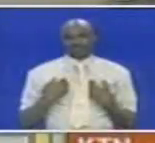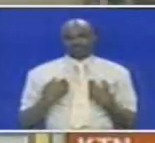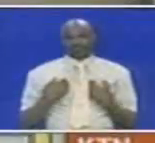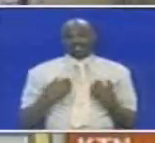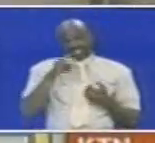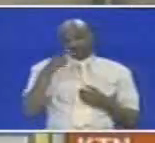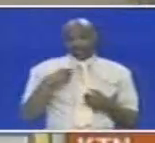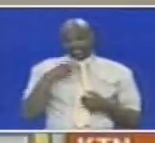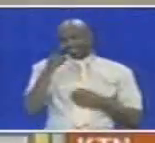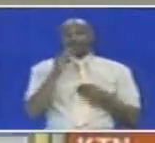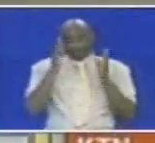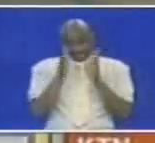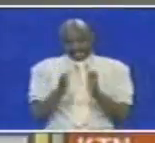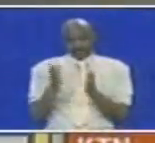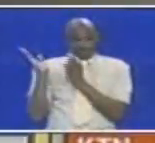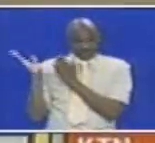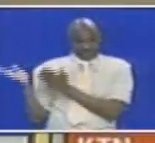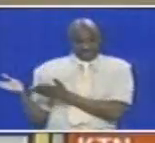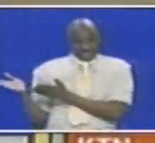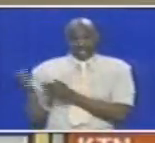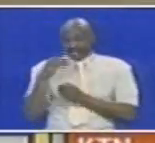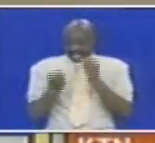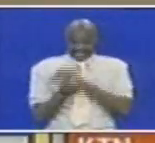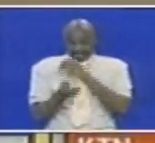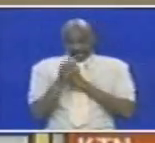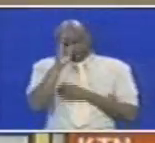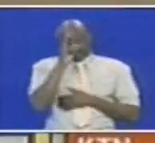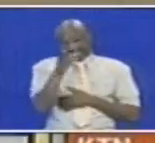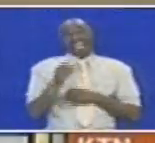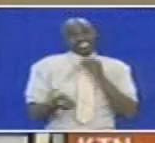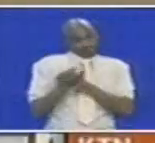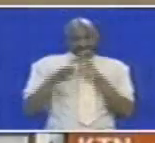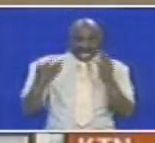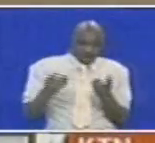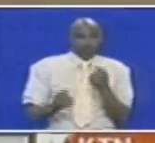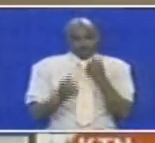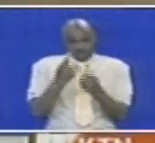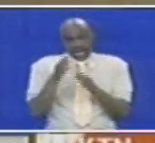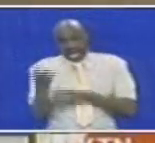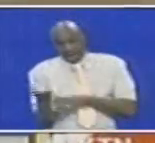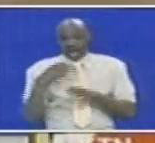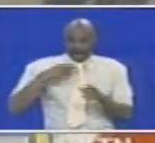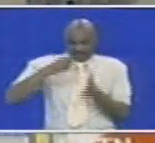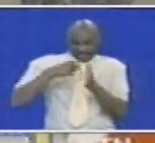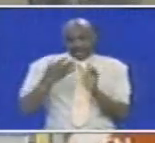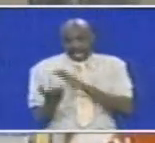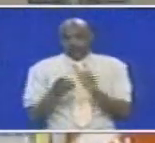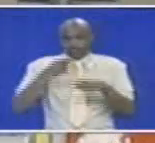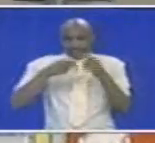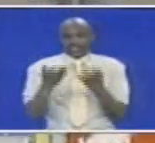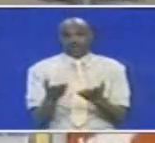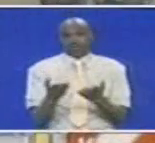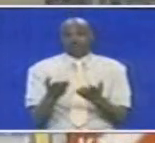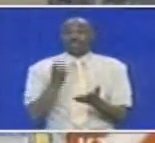Yalikuwa maelezo ya jamaa huyu kwa maafisa wa polisi. Hapa yeleza jinsi anavyoendesha kiwanda hiki chake cha kutengeneza pombe. Ukweli ule